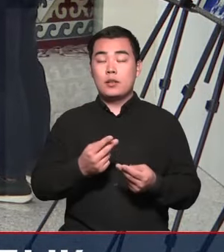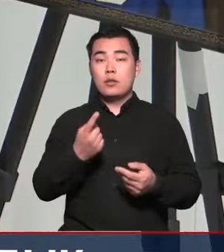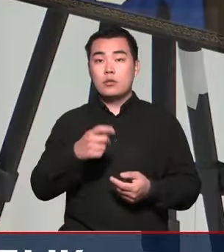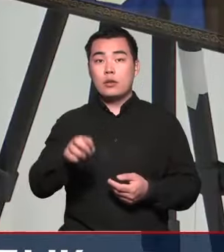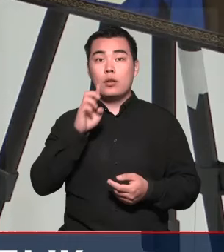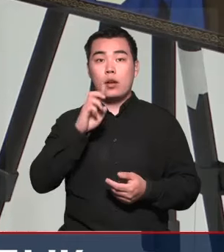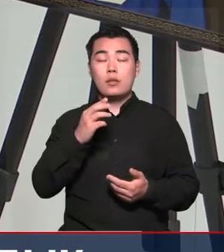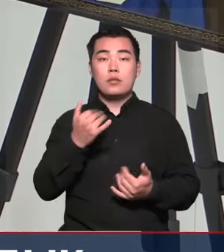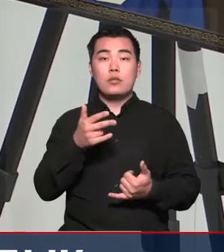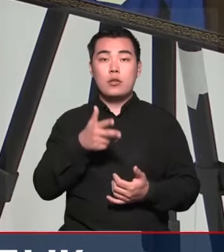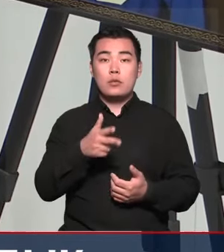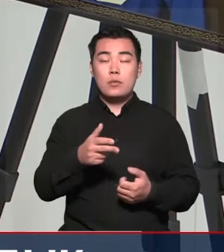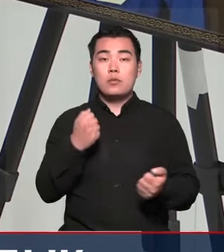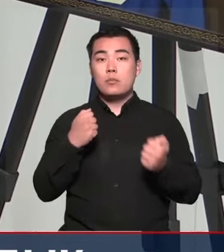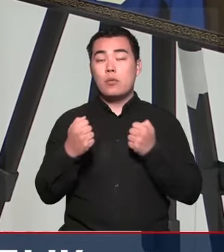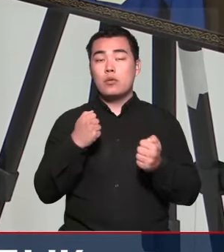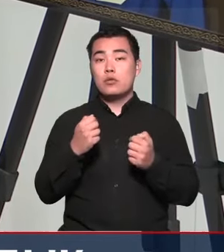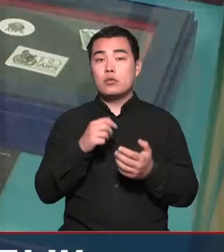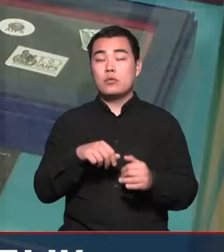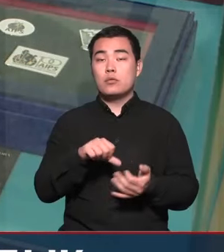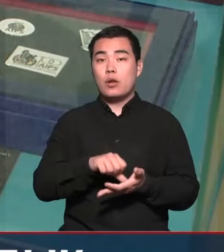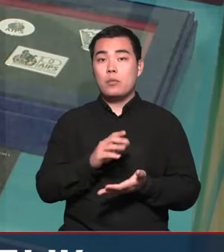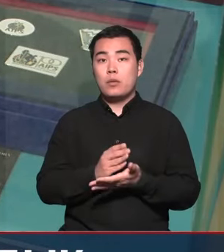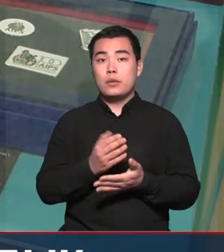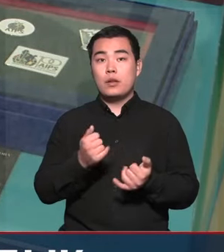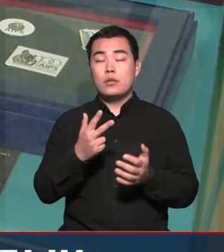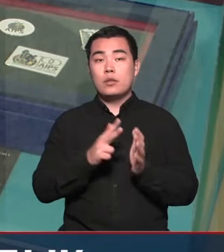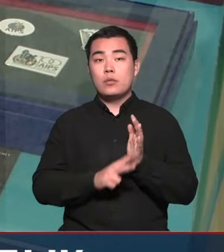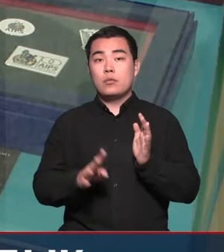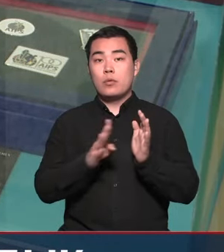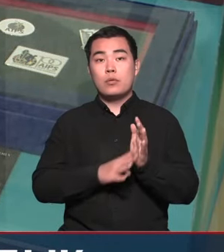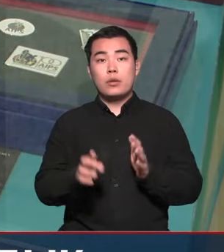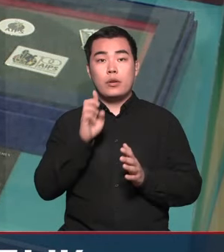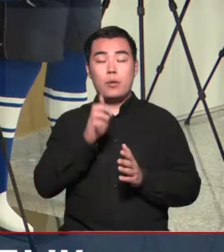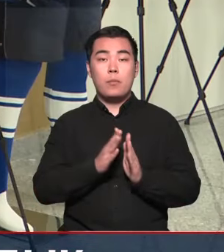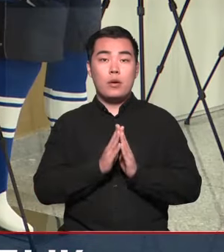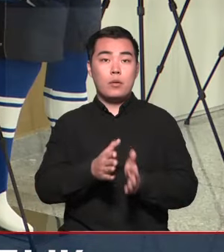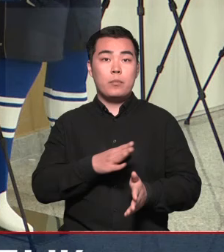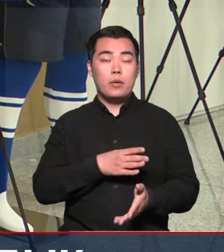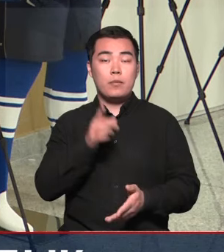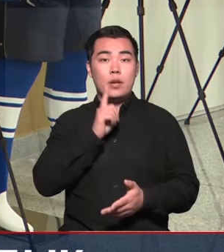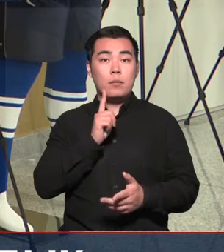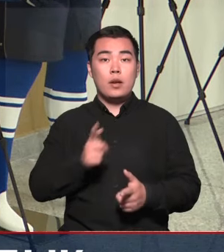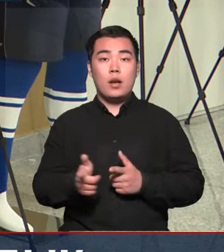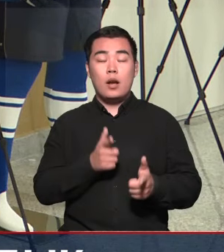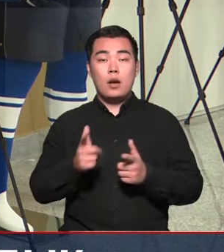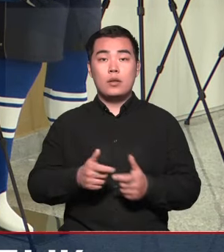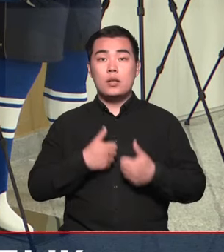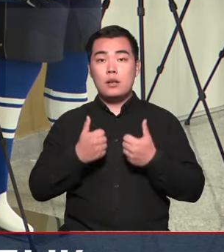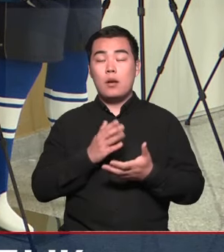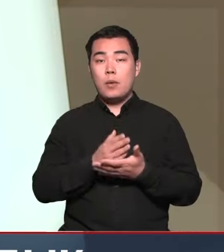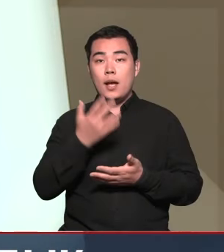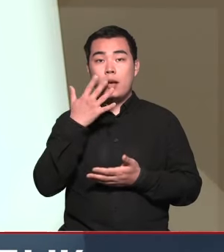100 елінен 3000 спортшы қатысады. Әзірге 89 мемлекеттен өтінім түскен. Әзірге дайындық қызу,